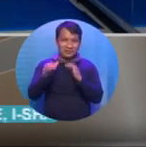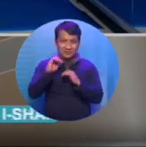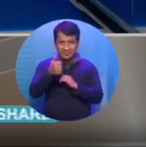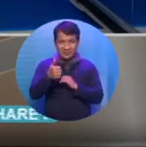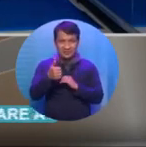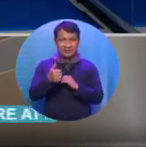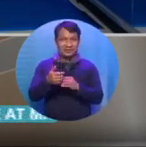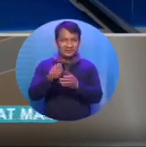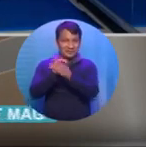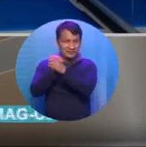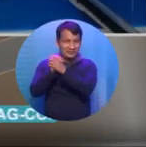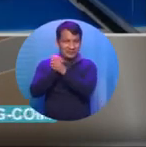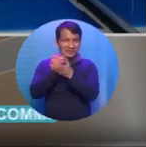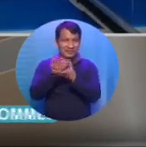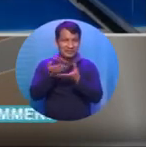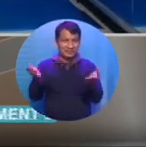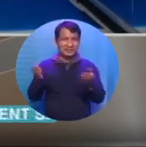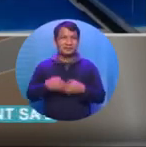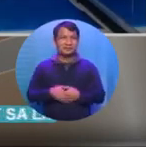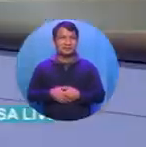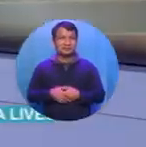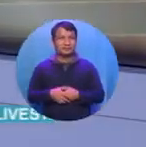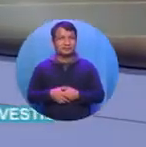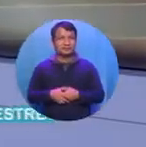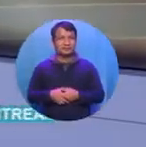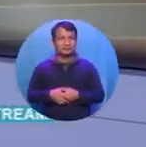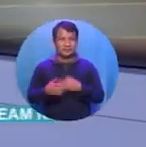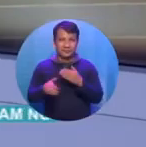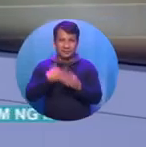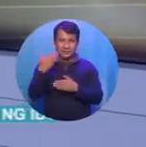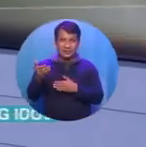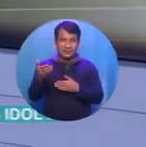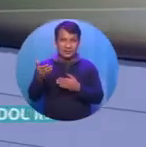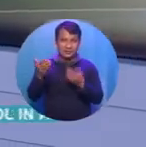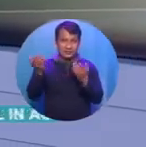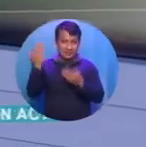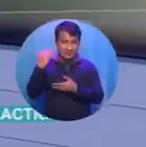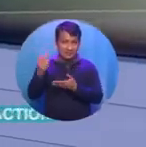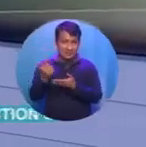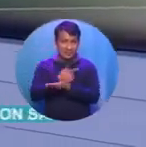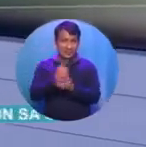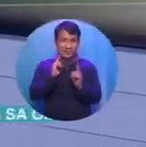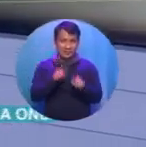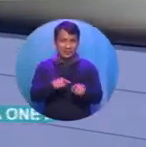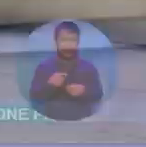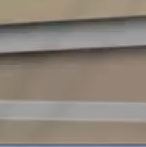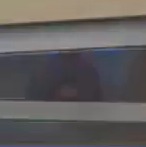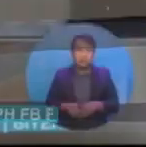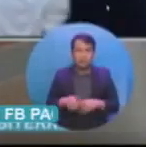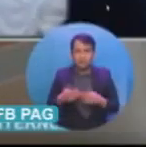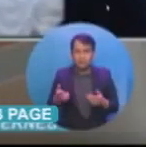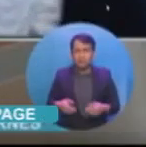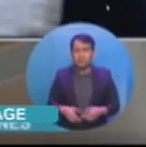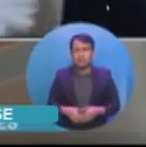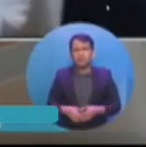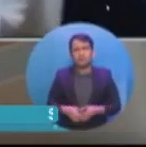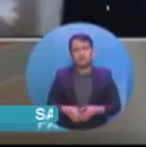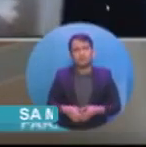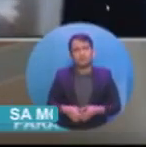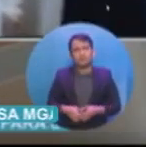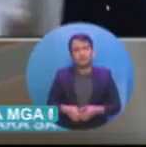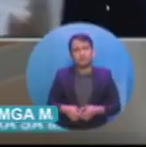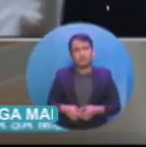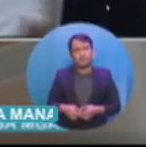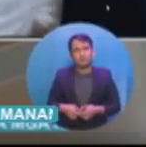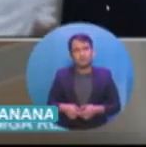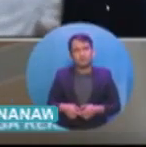Okay, congratulations! Ngayon naman, panoorin natin ang ating accomplishment report. Hello, hello,